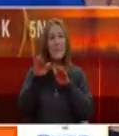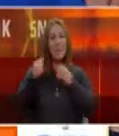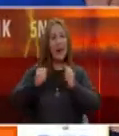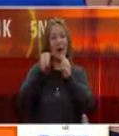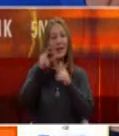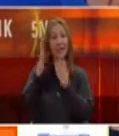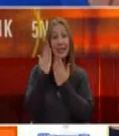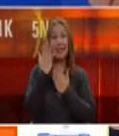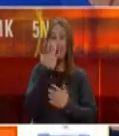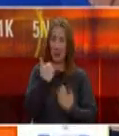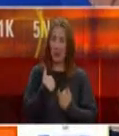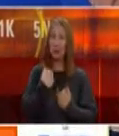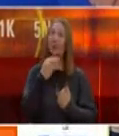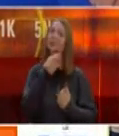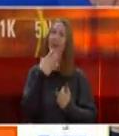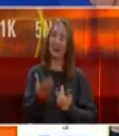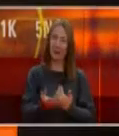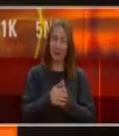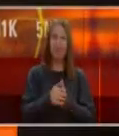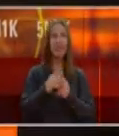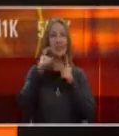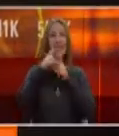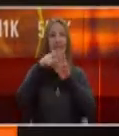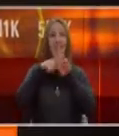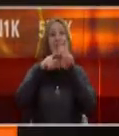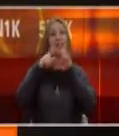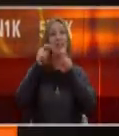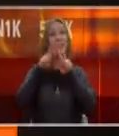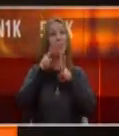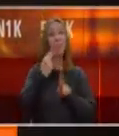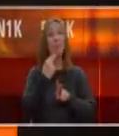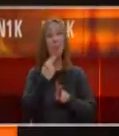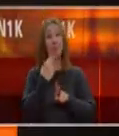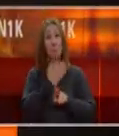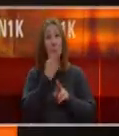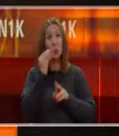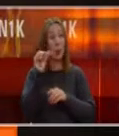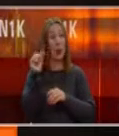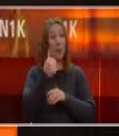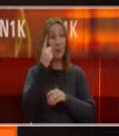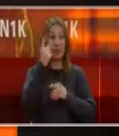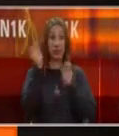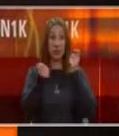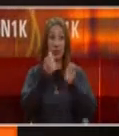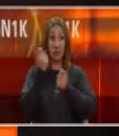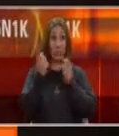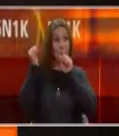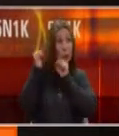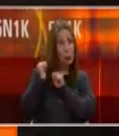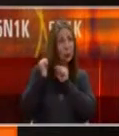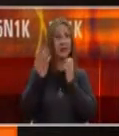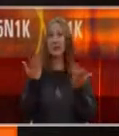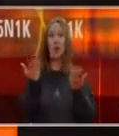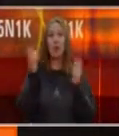destek bekliyorum. Sağ olun. Çok teşekkür ederim. Ben teşekkür ederim. Devrim Boran'a vereyim hemen. Devrim Boran, çok önemli bir işlevi yüklendiniz.